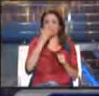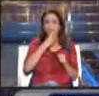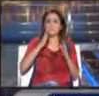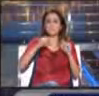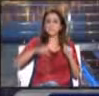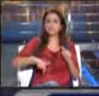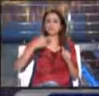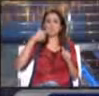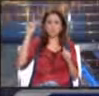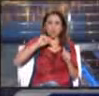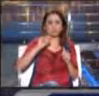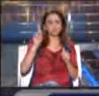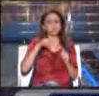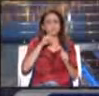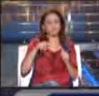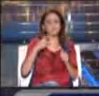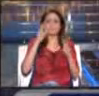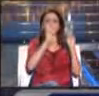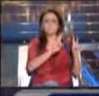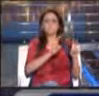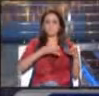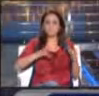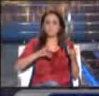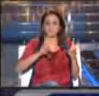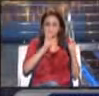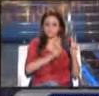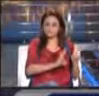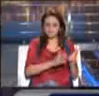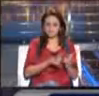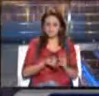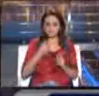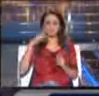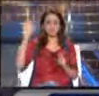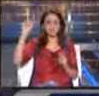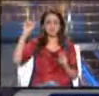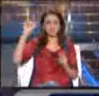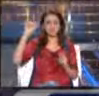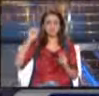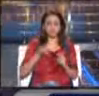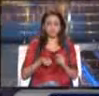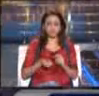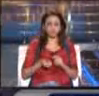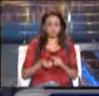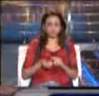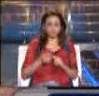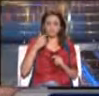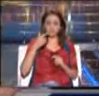مصر، ووقفة الرياضيين لما كانت عند الاتحادية كانت رائعة. انا ما رحتش لما